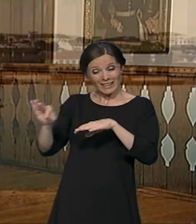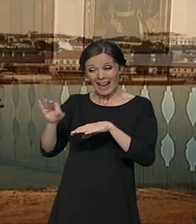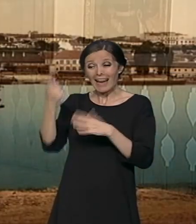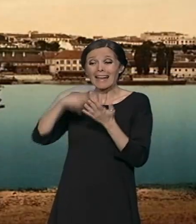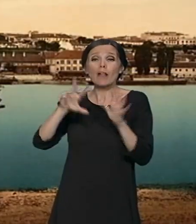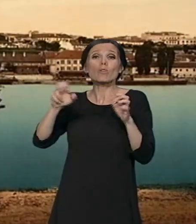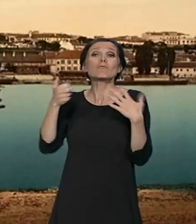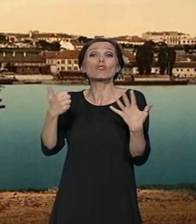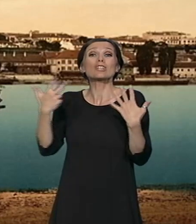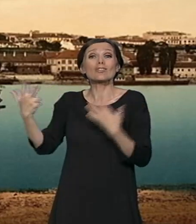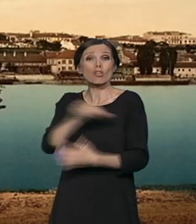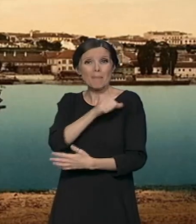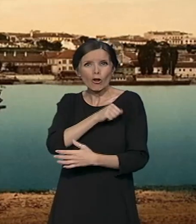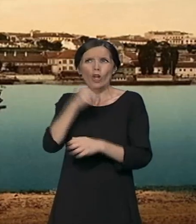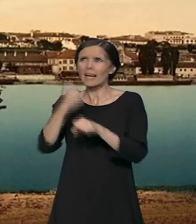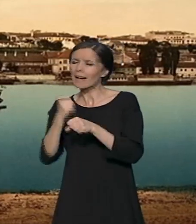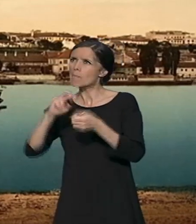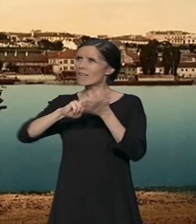deo Beograda.